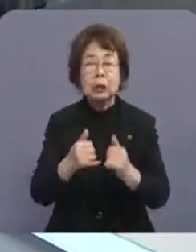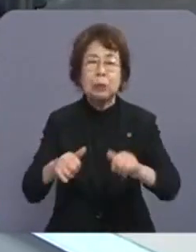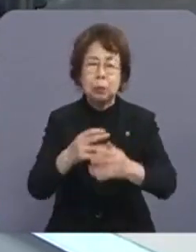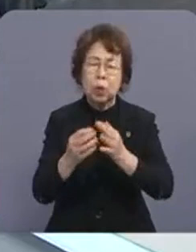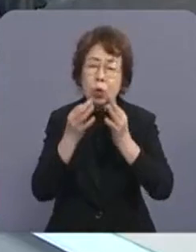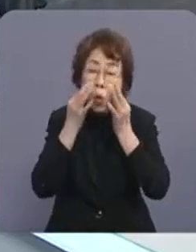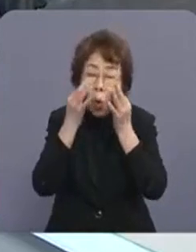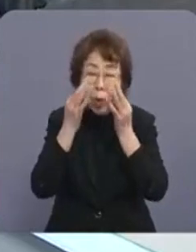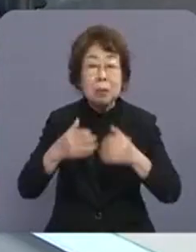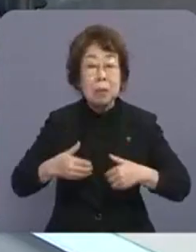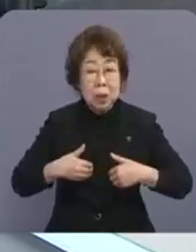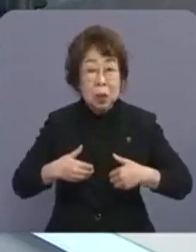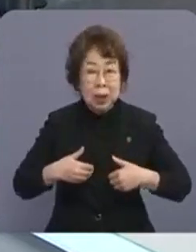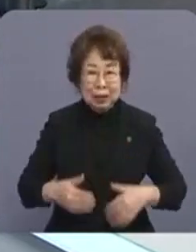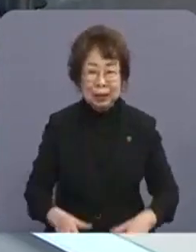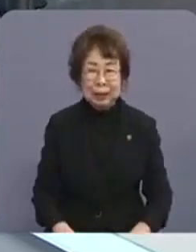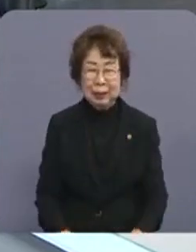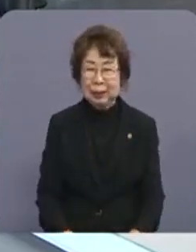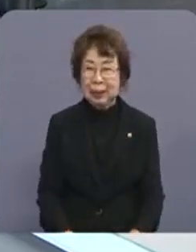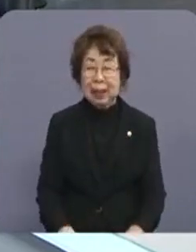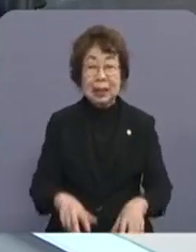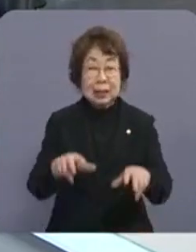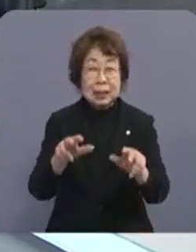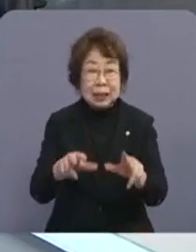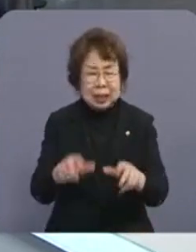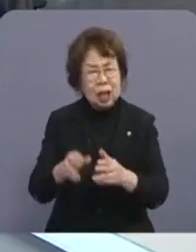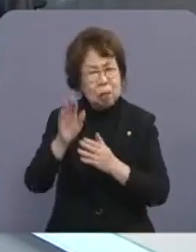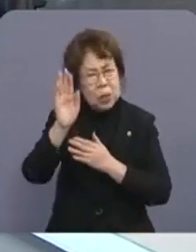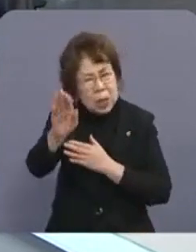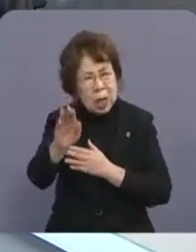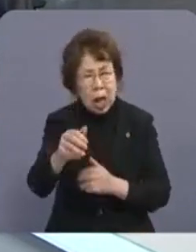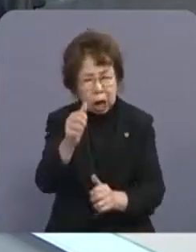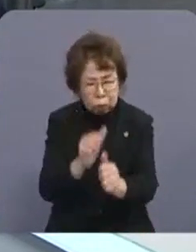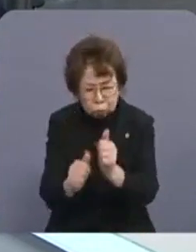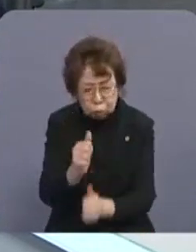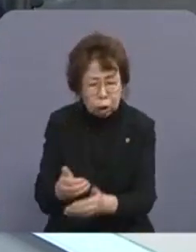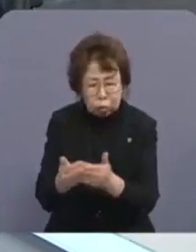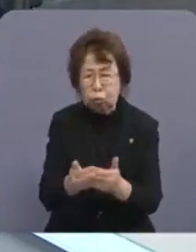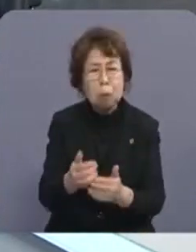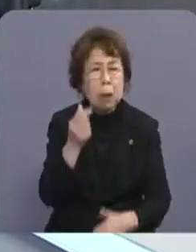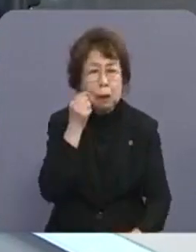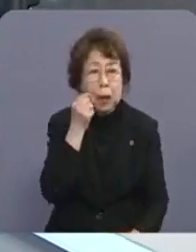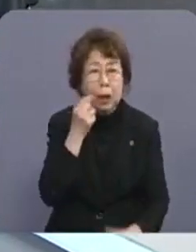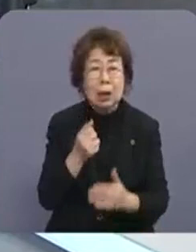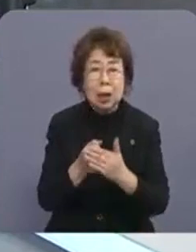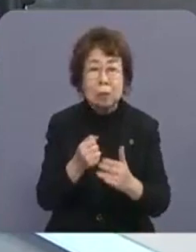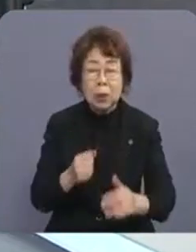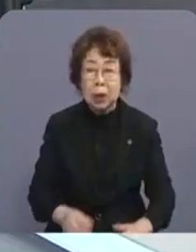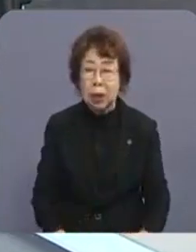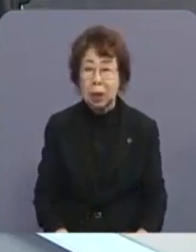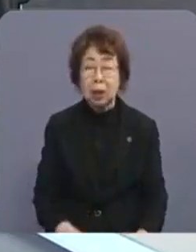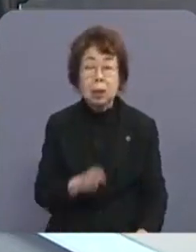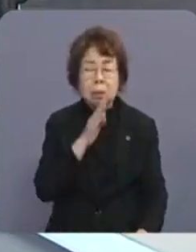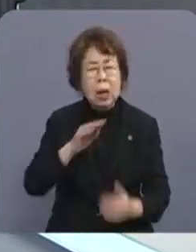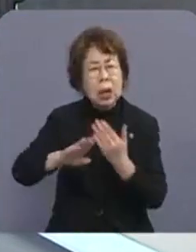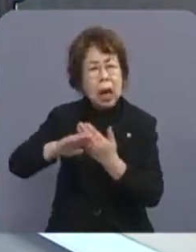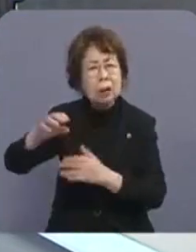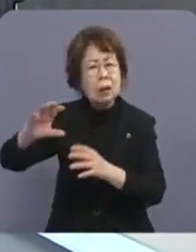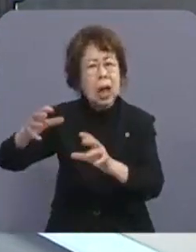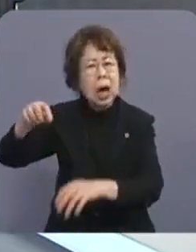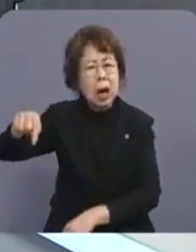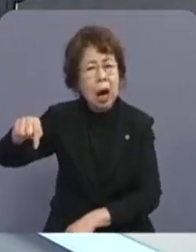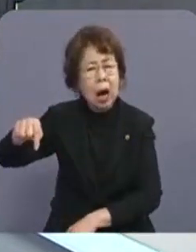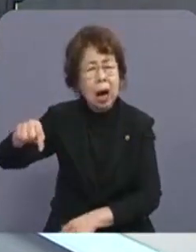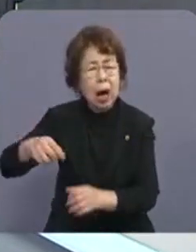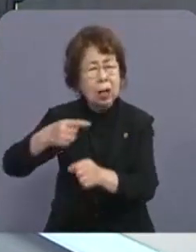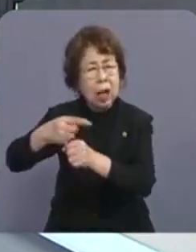노력이 필요한 거 같습니다 현재 미래에 더 이상 미룰 수 없는 현재 문제가 돼 버렸고 뭐 핀란드에서는 이제